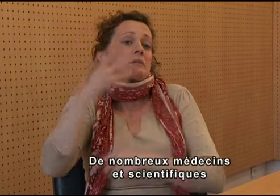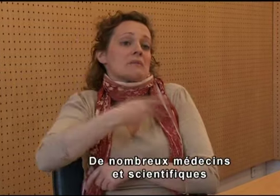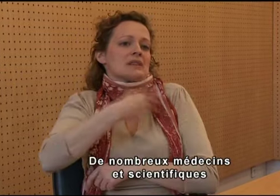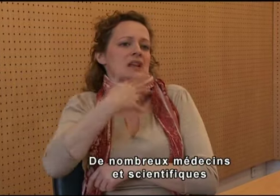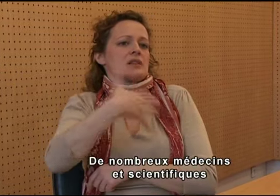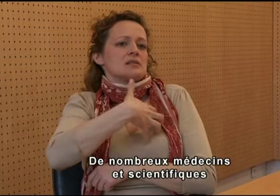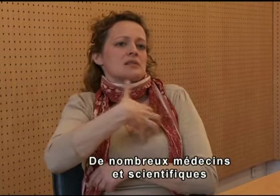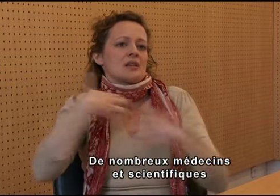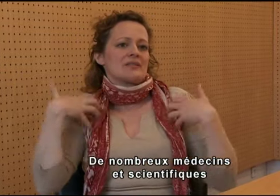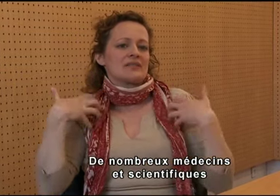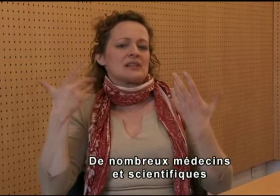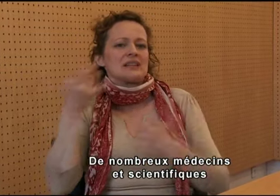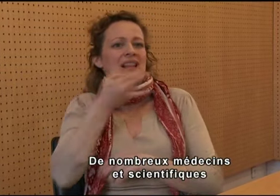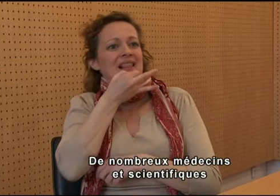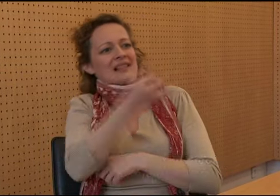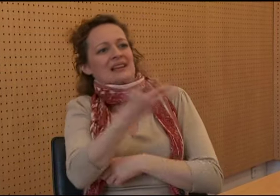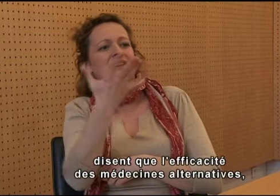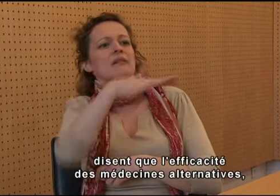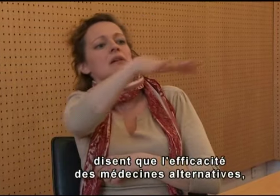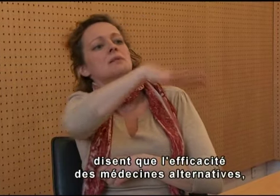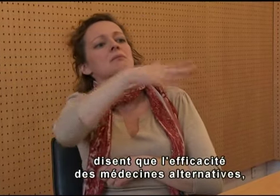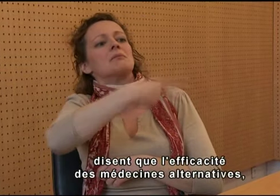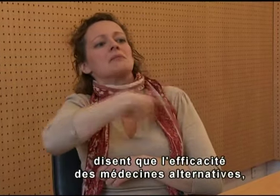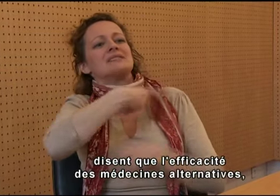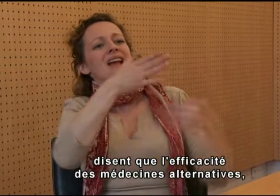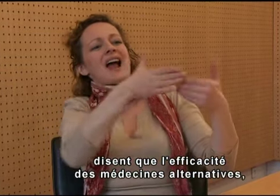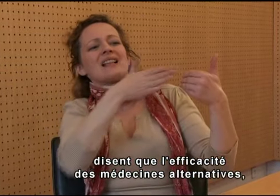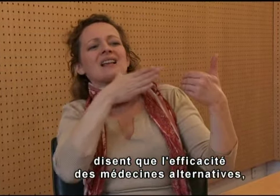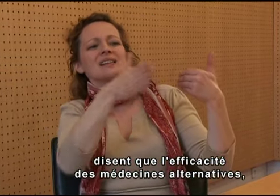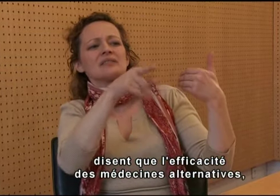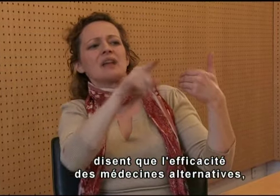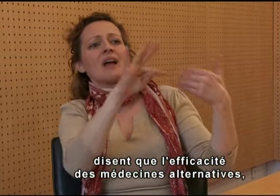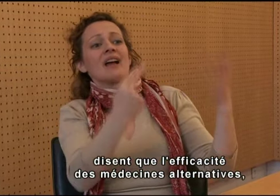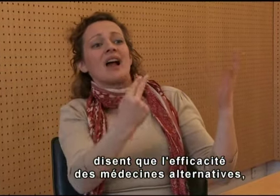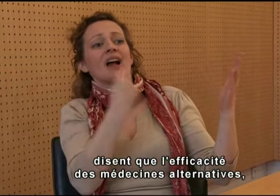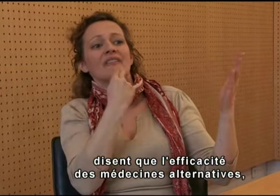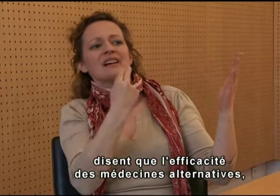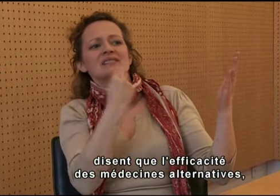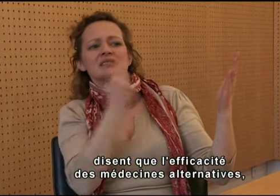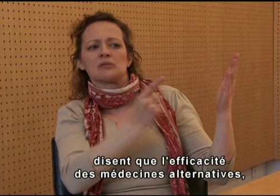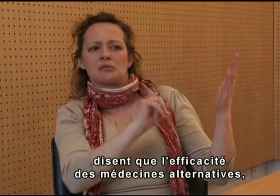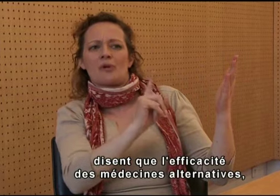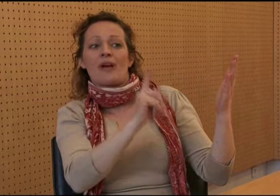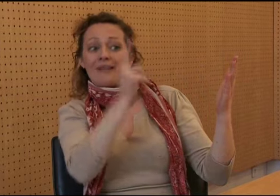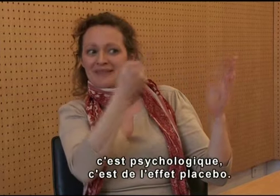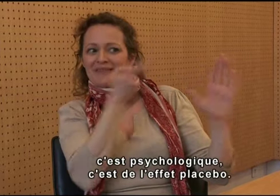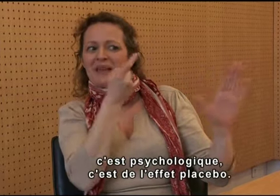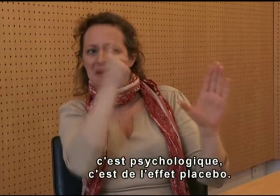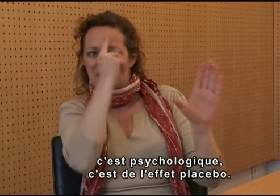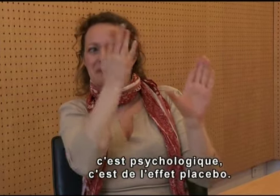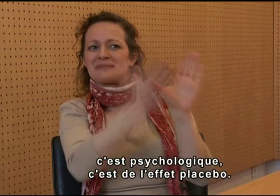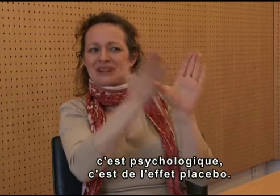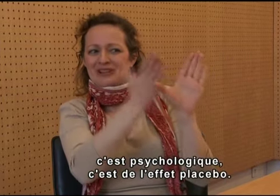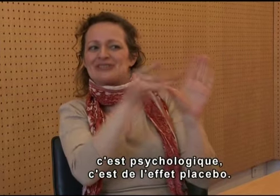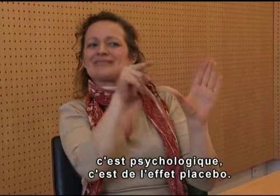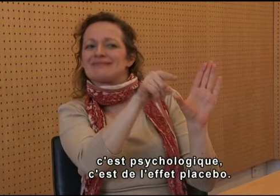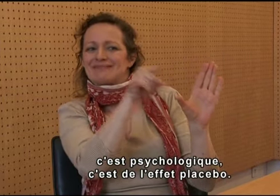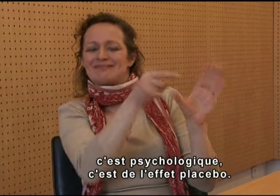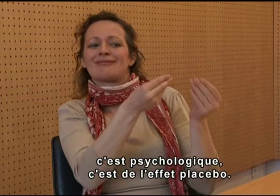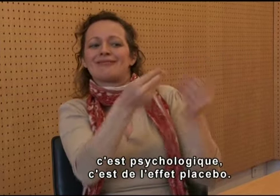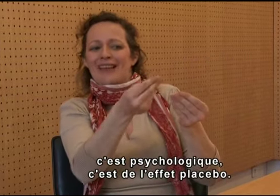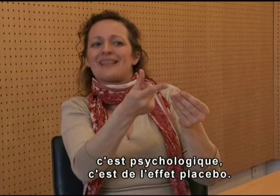De nombreux médecins et scientifiques disent que l'efficacité des médecines alternatives, c'est